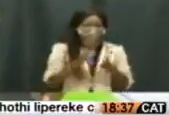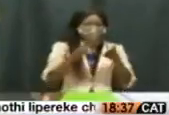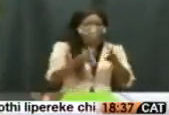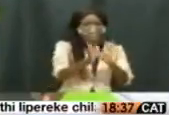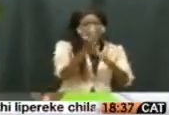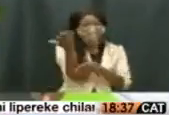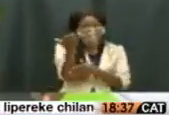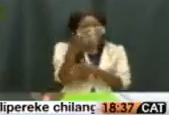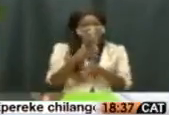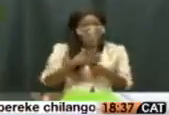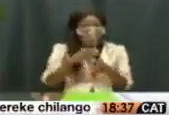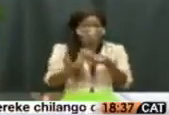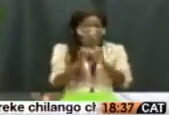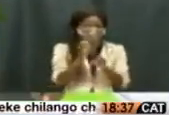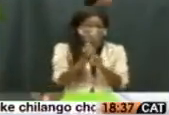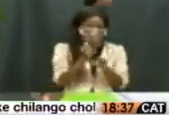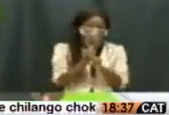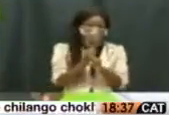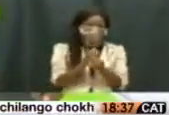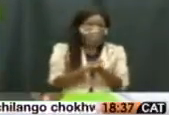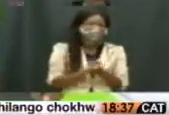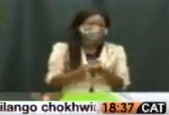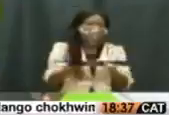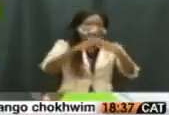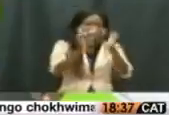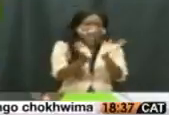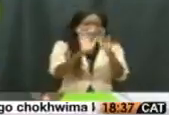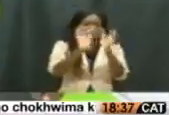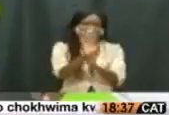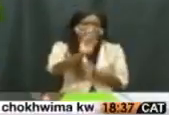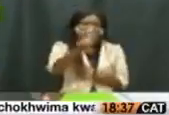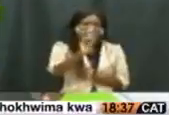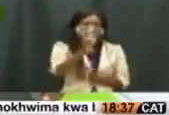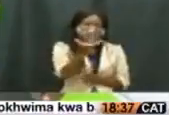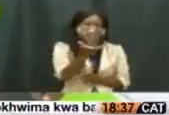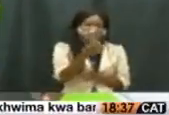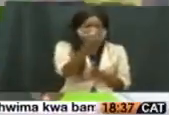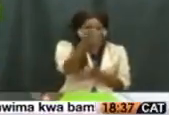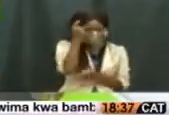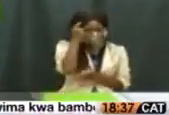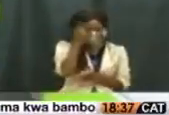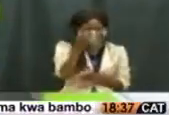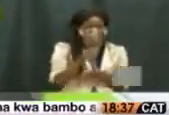ma community radio station. Monga tonsetu kuzira kuti